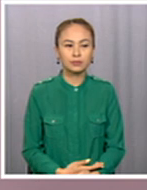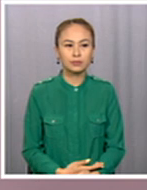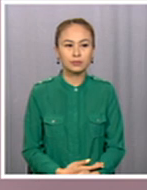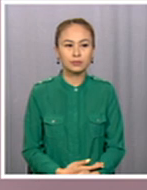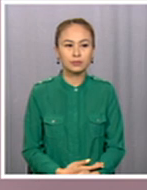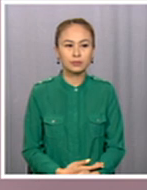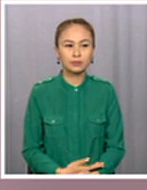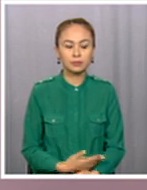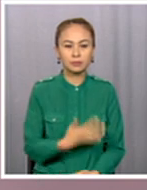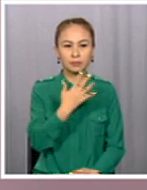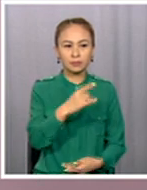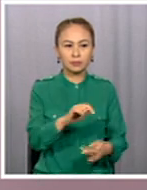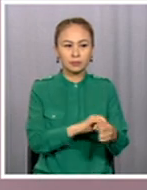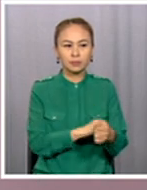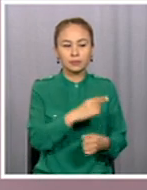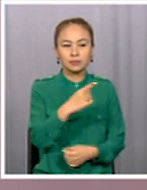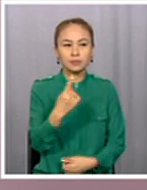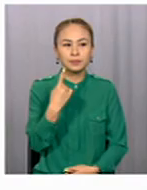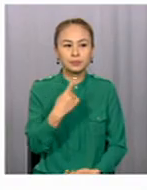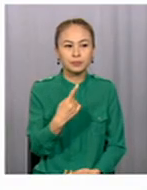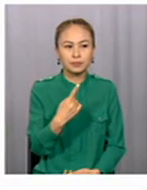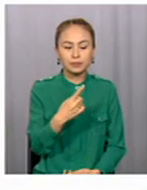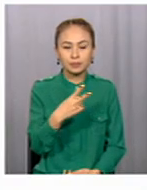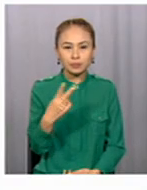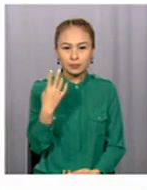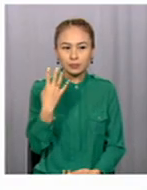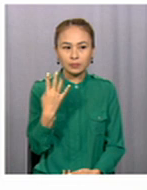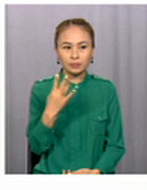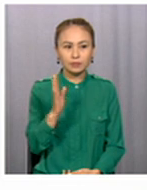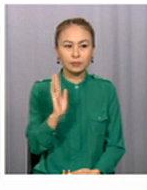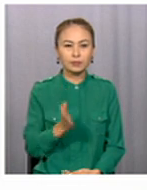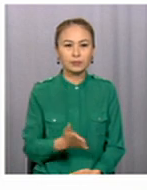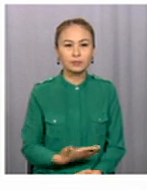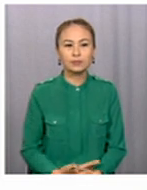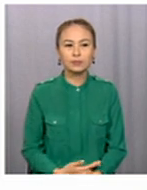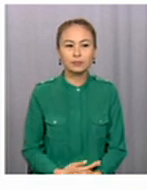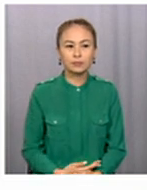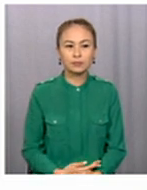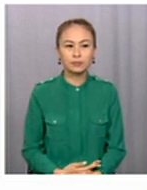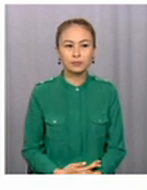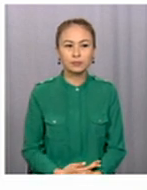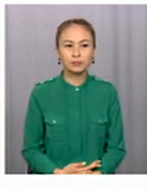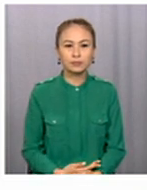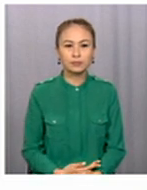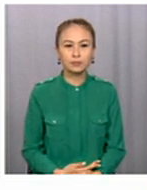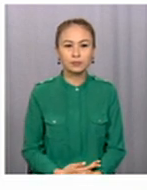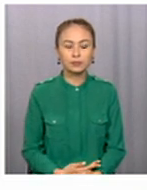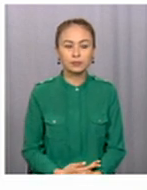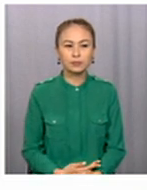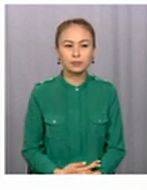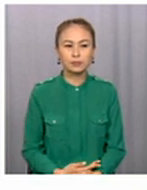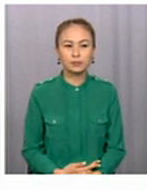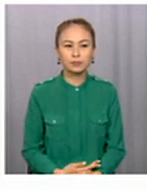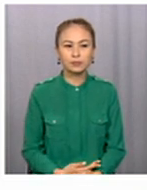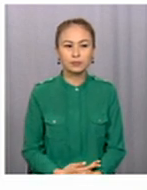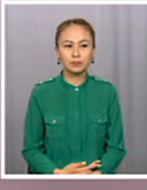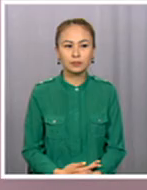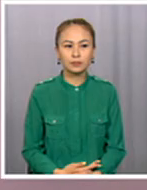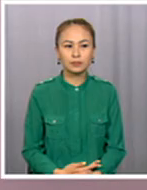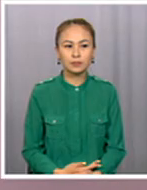5 метрден 1 метрді азайтамыз. Мәні 4 метрге тең. Демек, АД